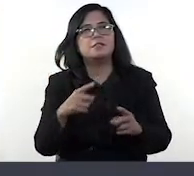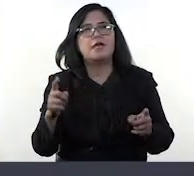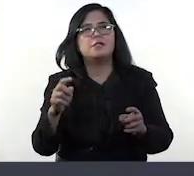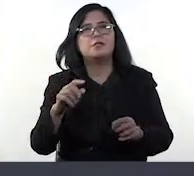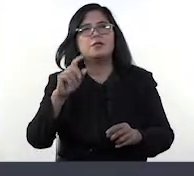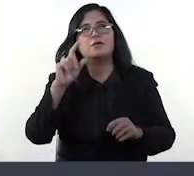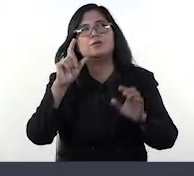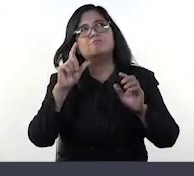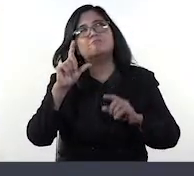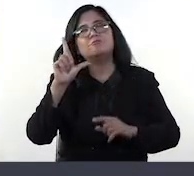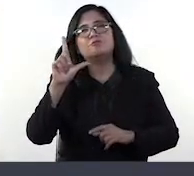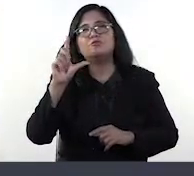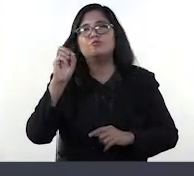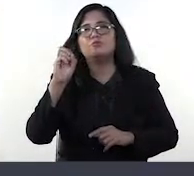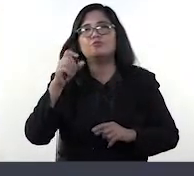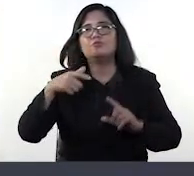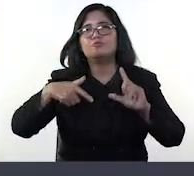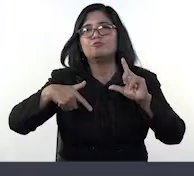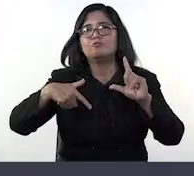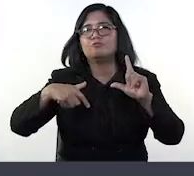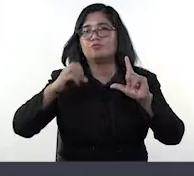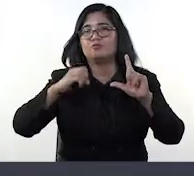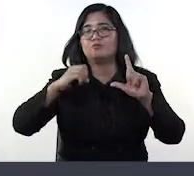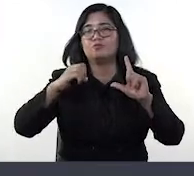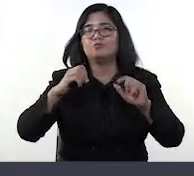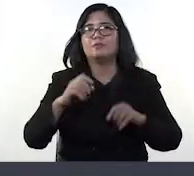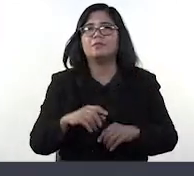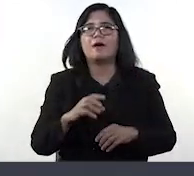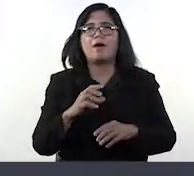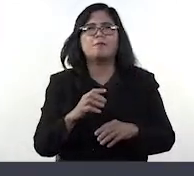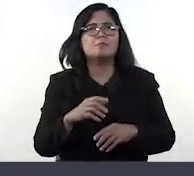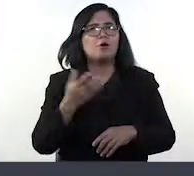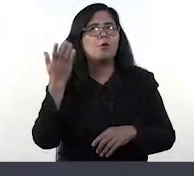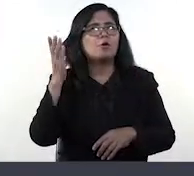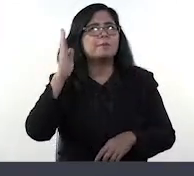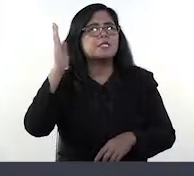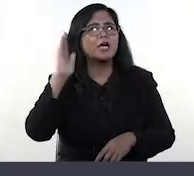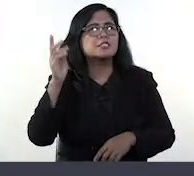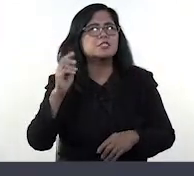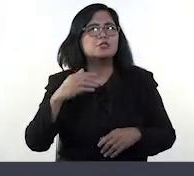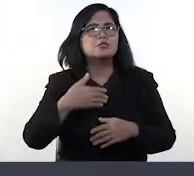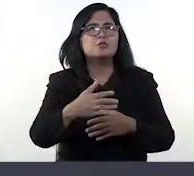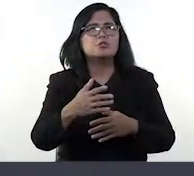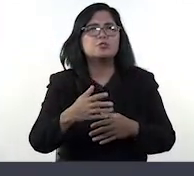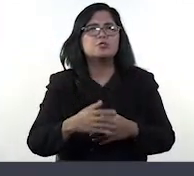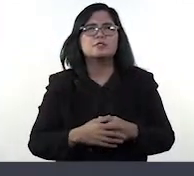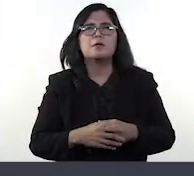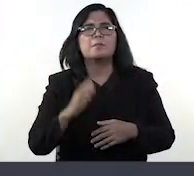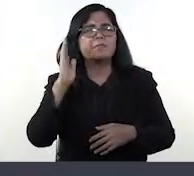Hai bersaksi terus sampai Tuhan datang bersaksi terus sampai Tuhan datang